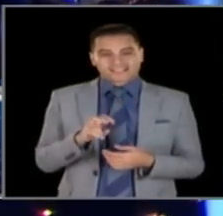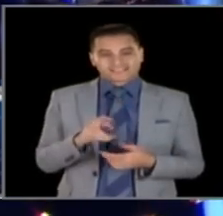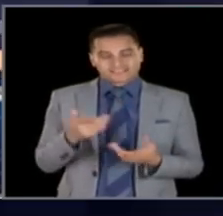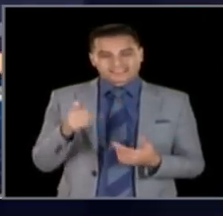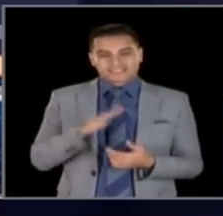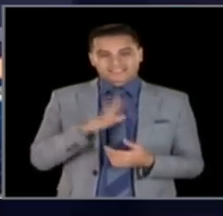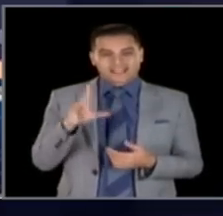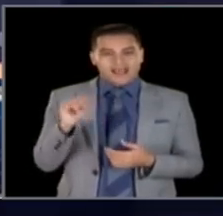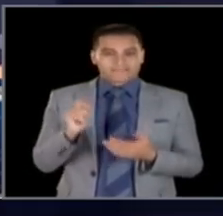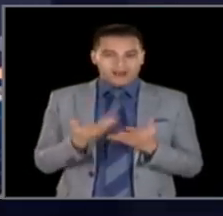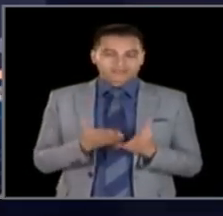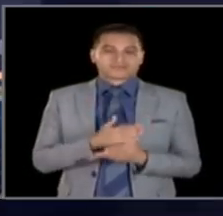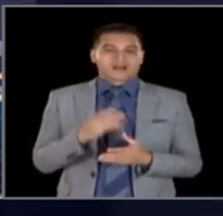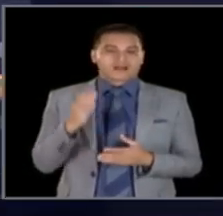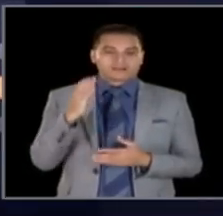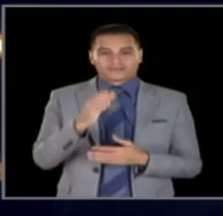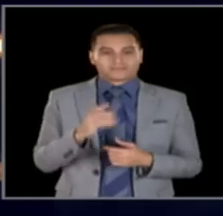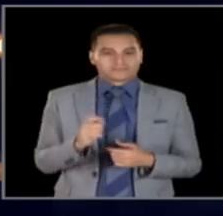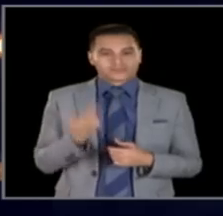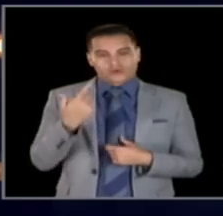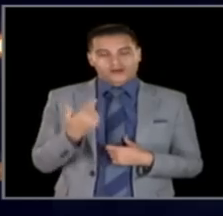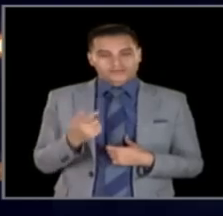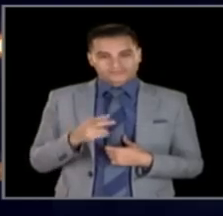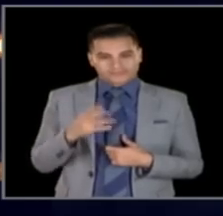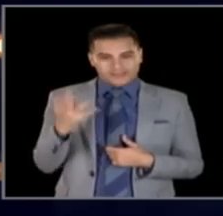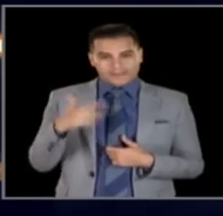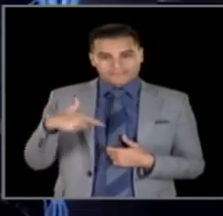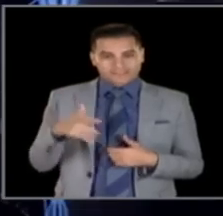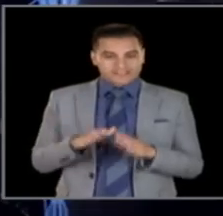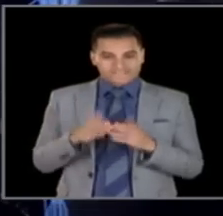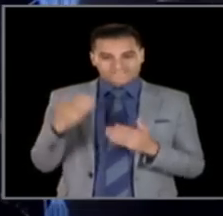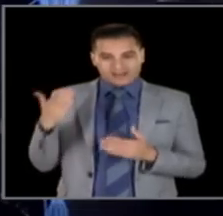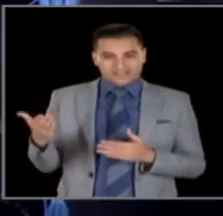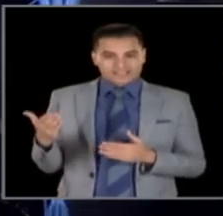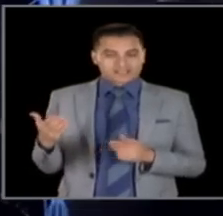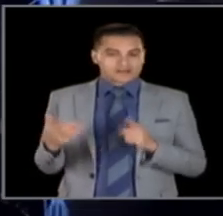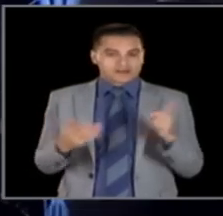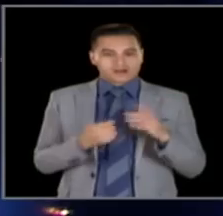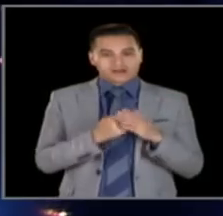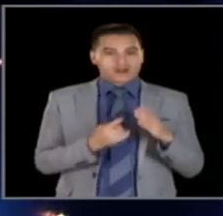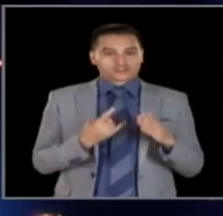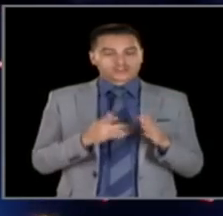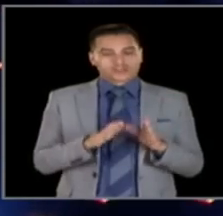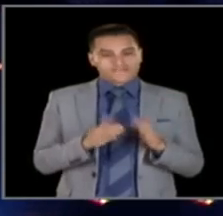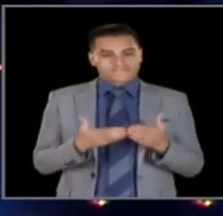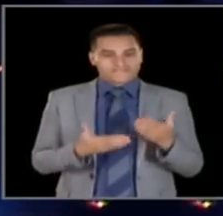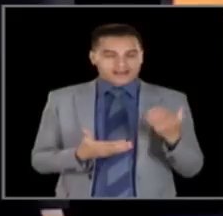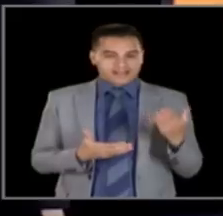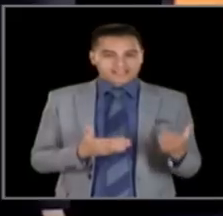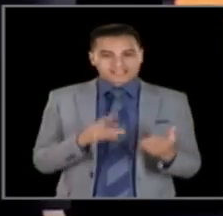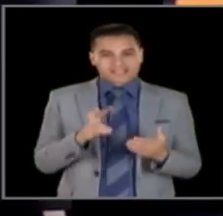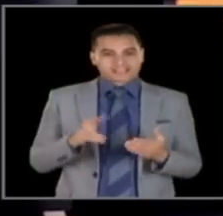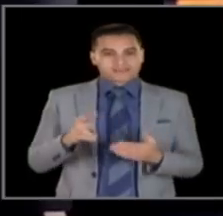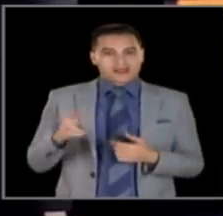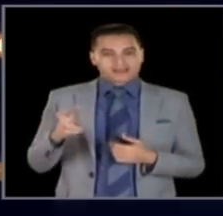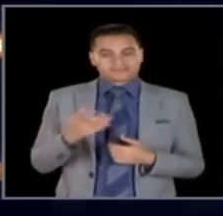إسلام كان أسرع وخطف العشر نقط، 60 فايترز ناقص 10 ثلاث